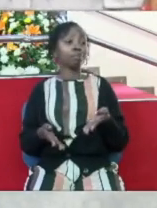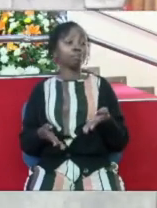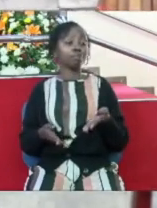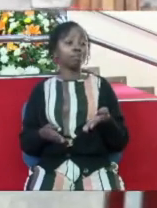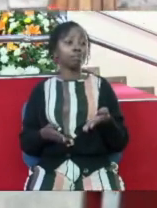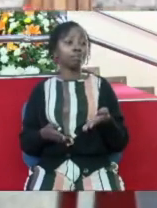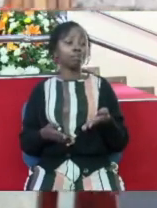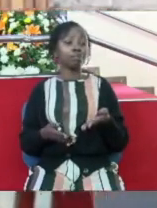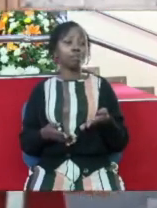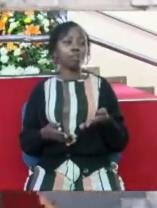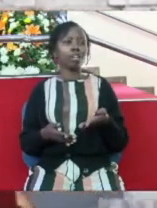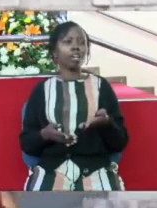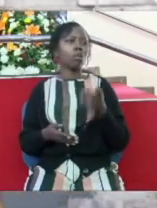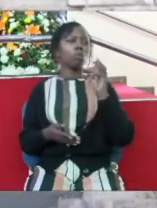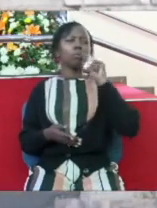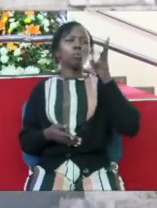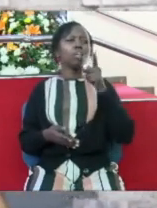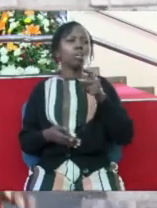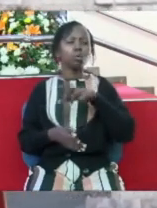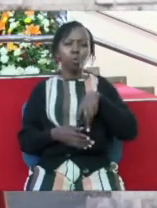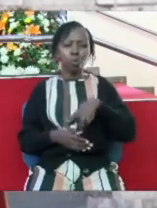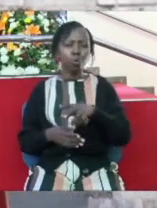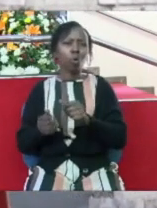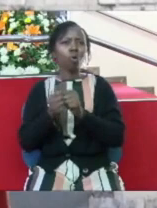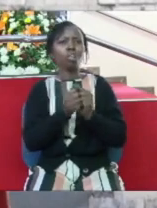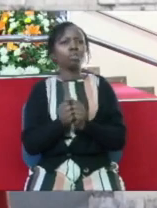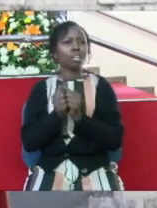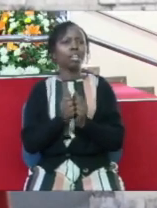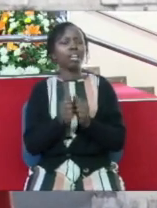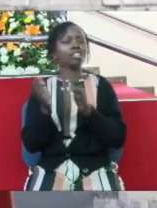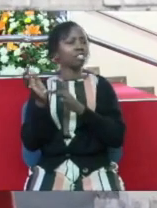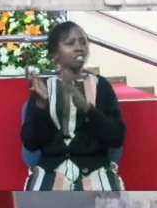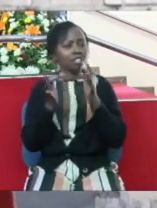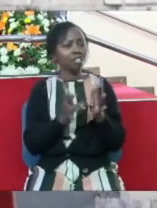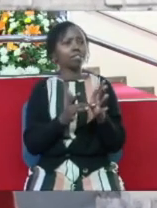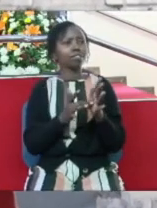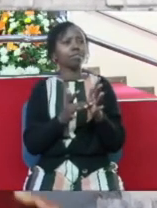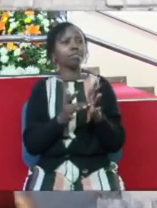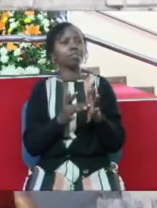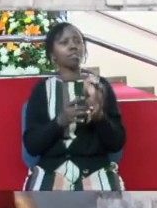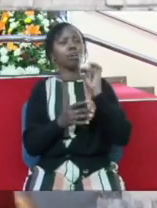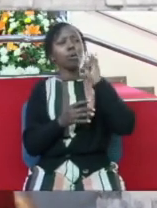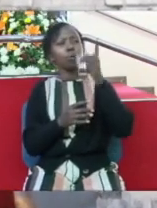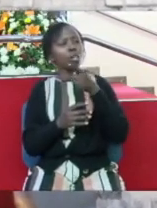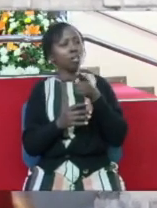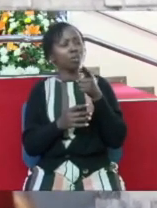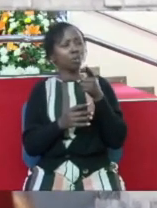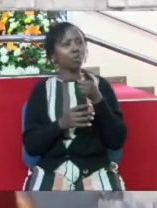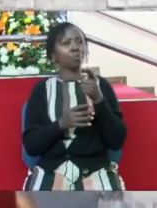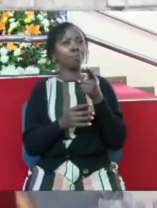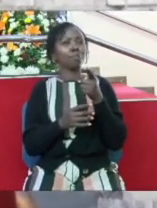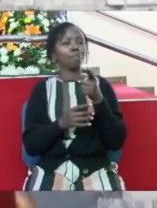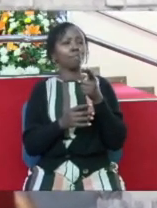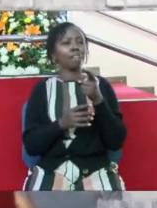ya wale ambao will you have walked in intimacy with him? Je, utakuwa umetembea kwa ushikamano pamoja naye? Will you have come to a point where you